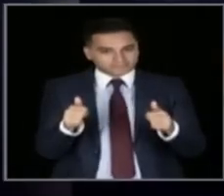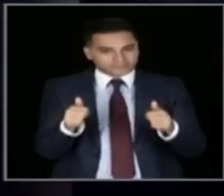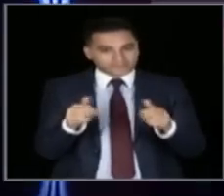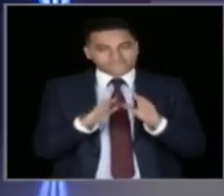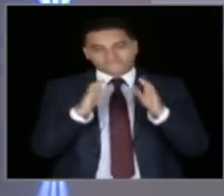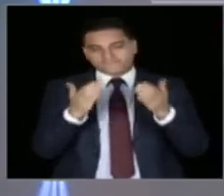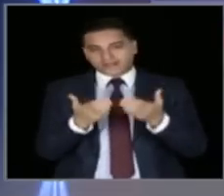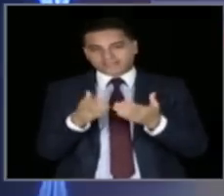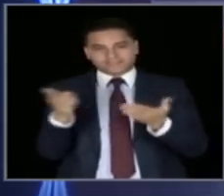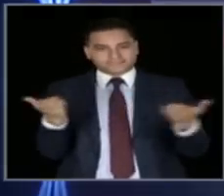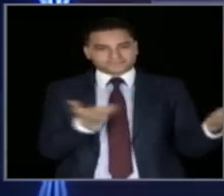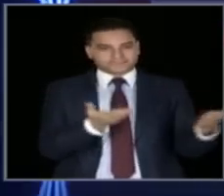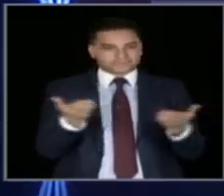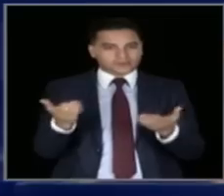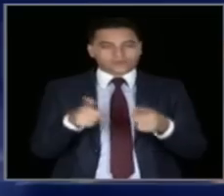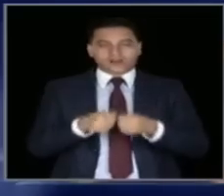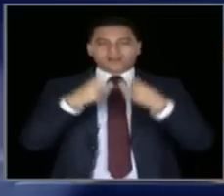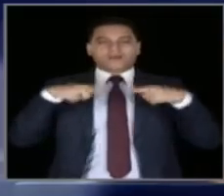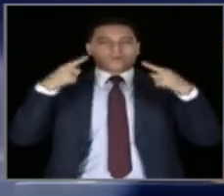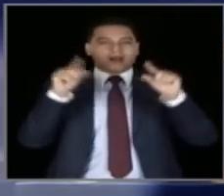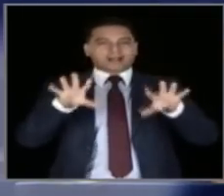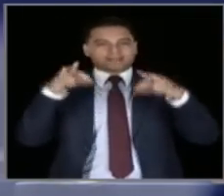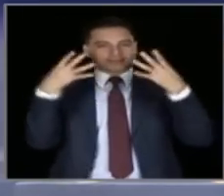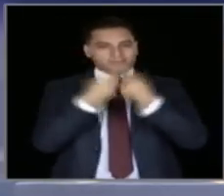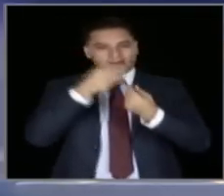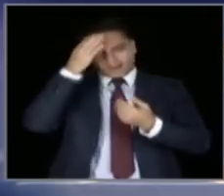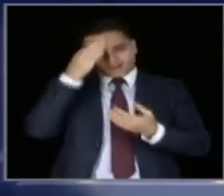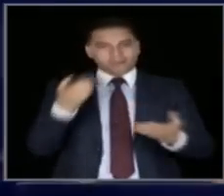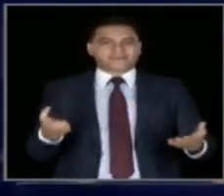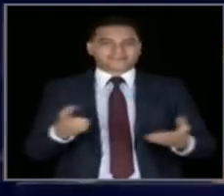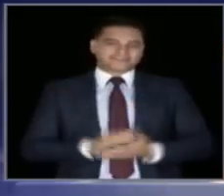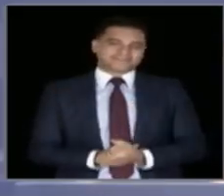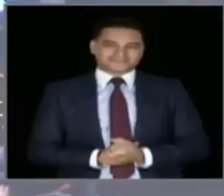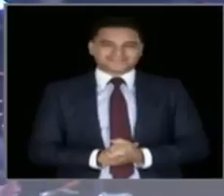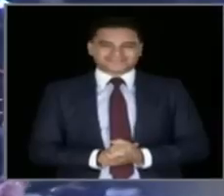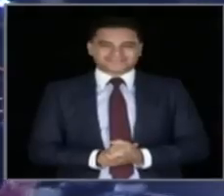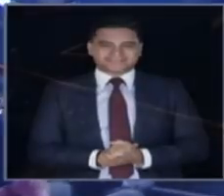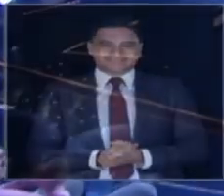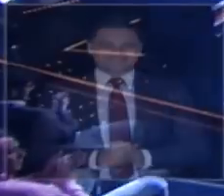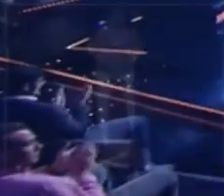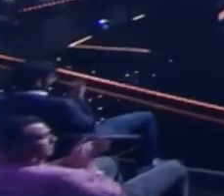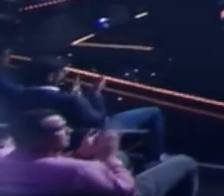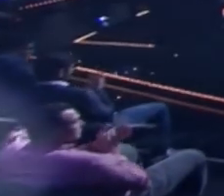لكسوس وفريق العراب وإلى اللقاء وحلقة جديدة مع العباقرة.